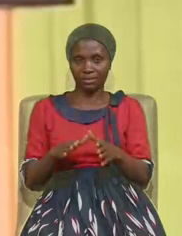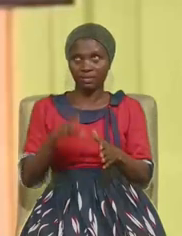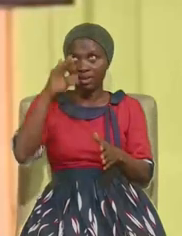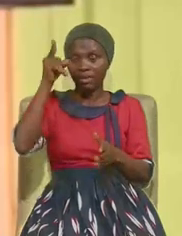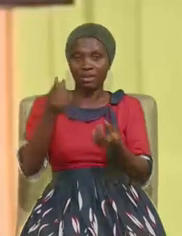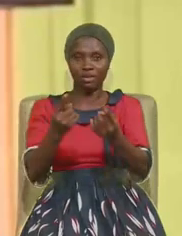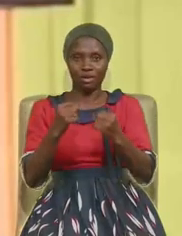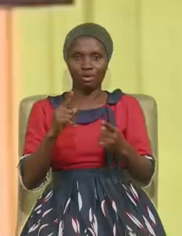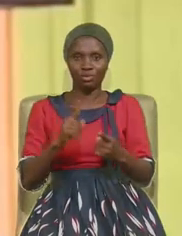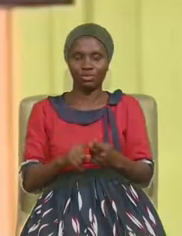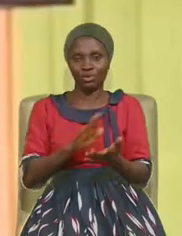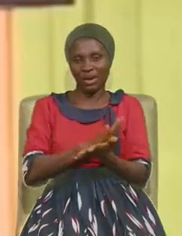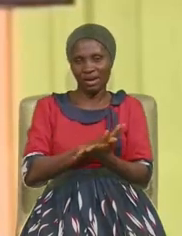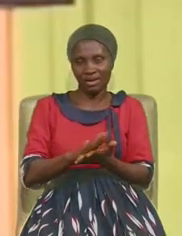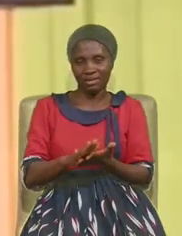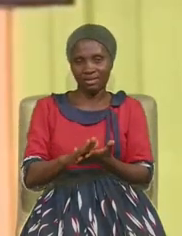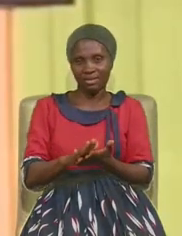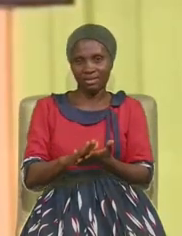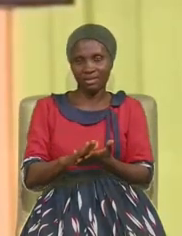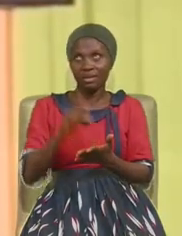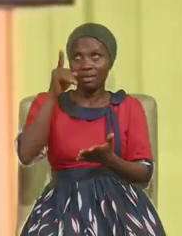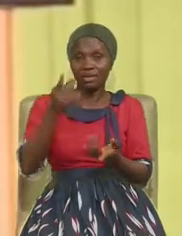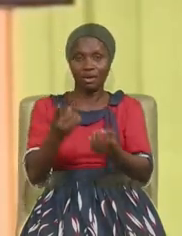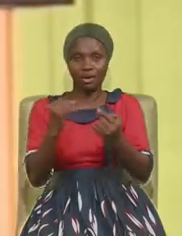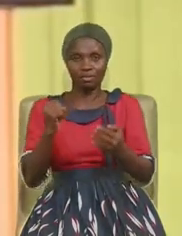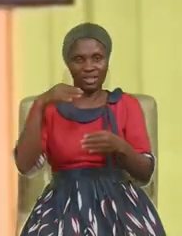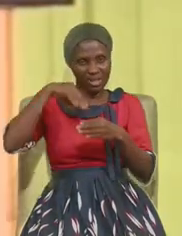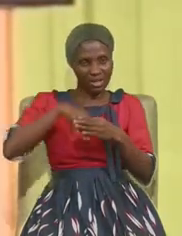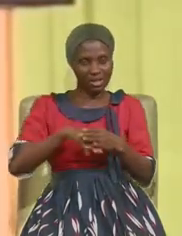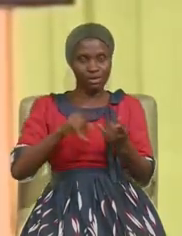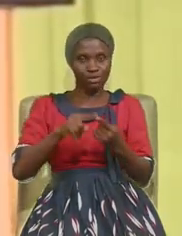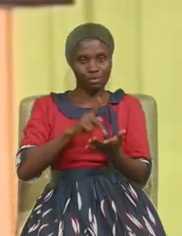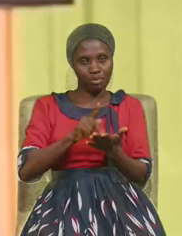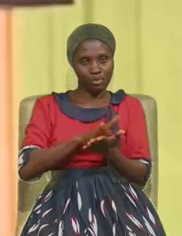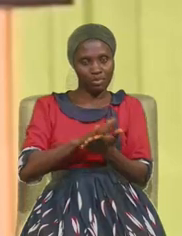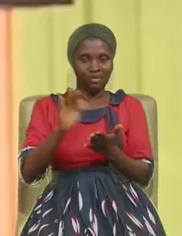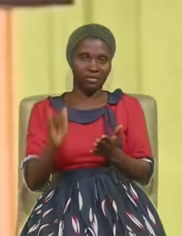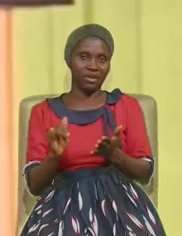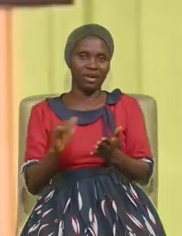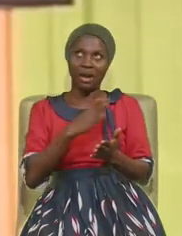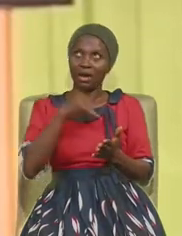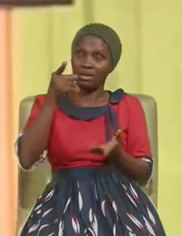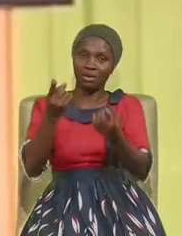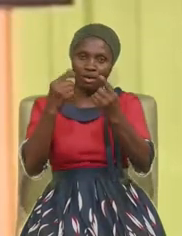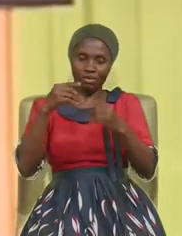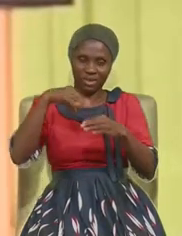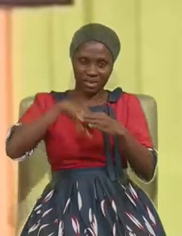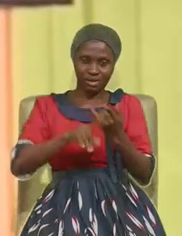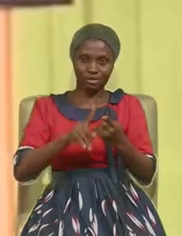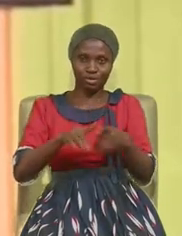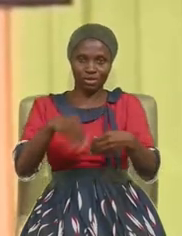Il vient purifier. Il vient pour te purifier. Il vient donner la